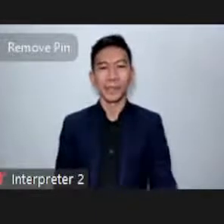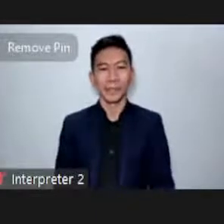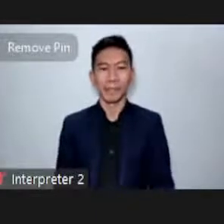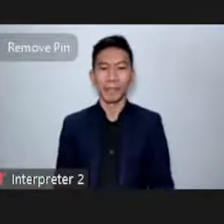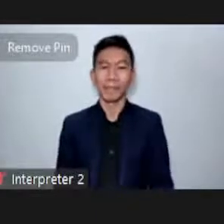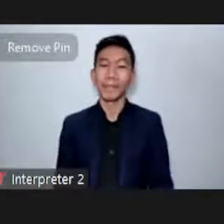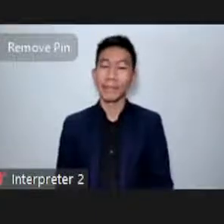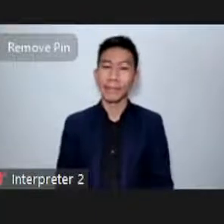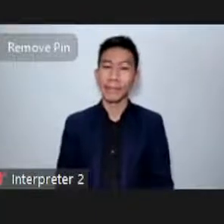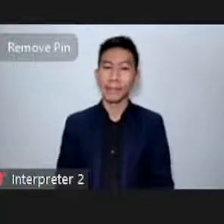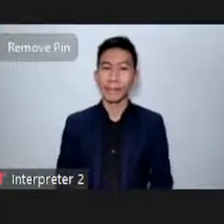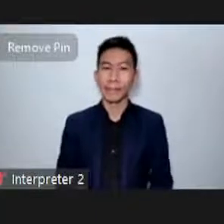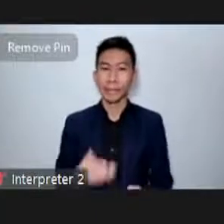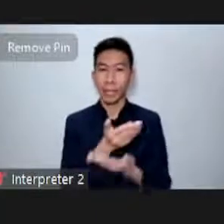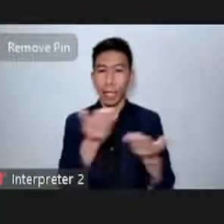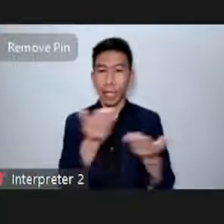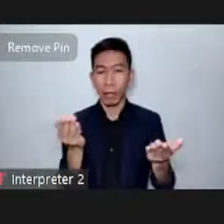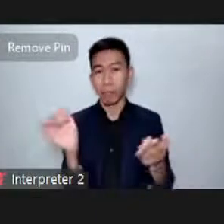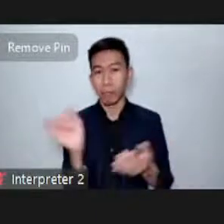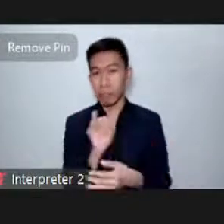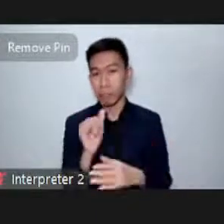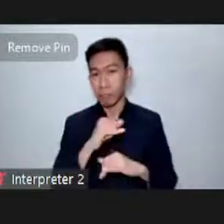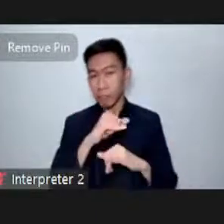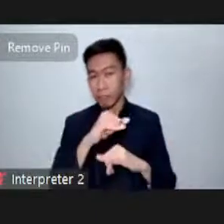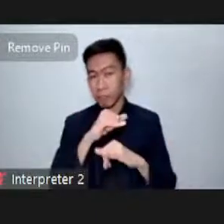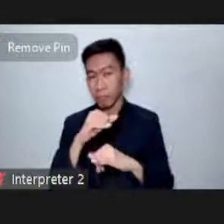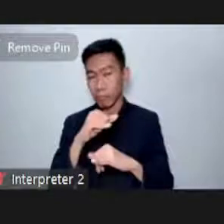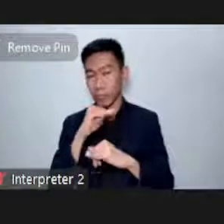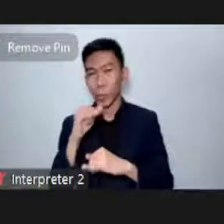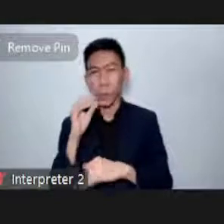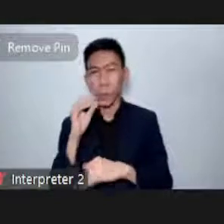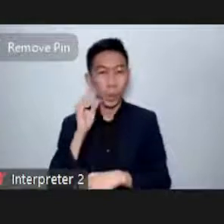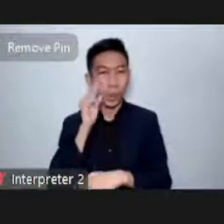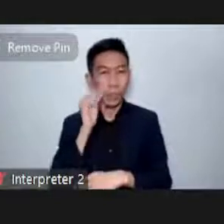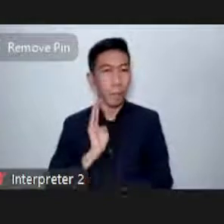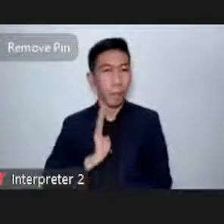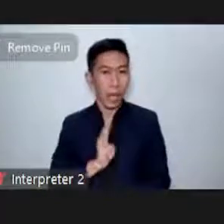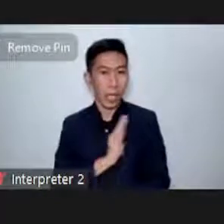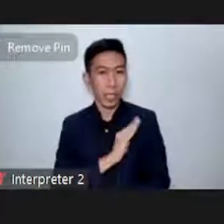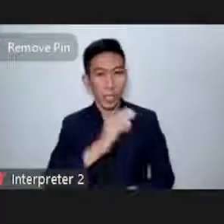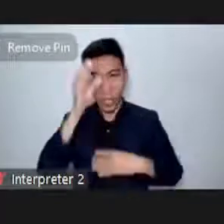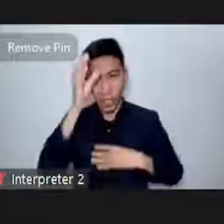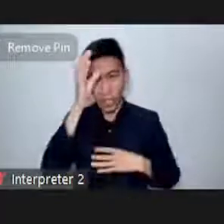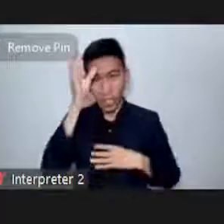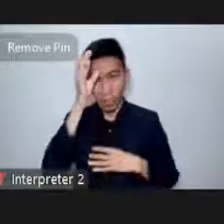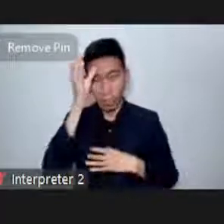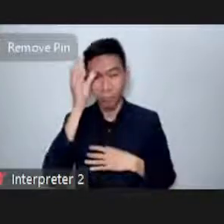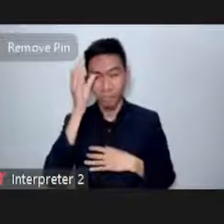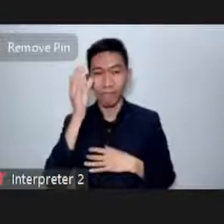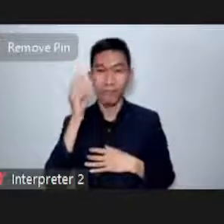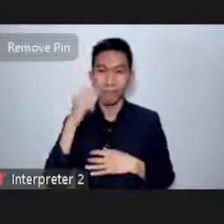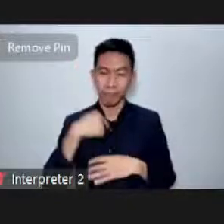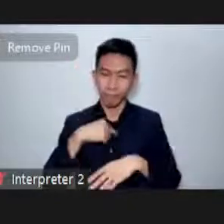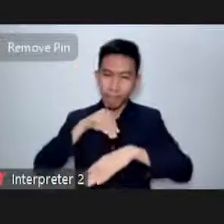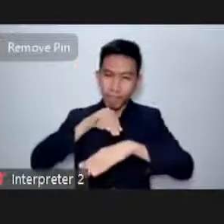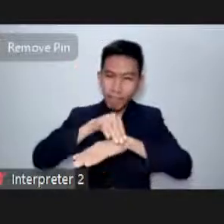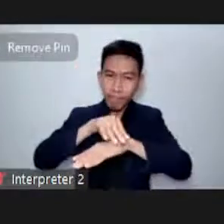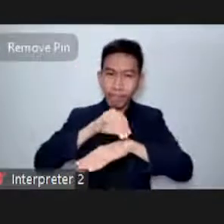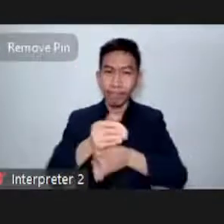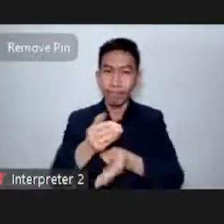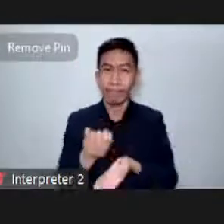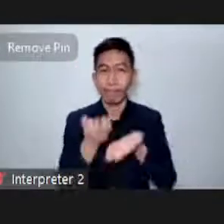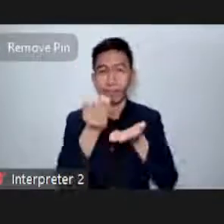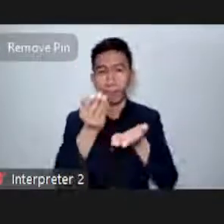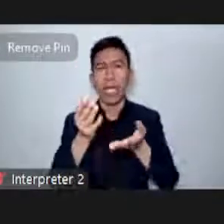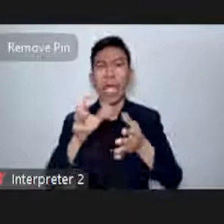Para sa mga dumaranas ng katulad ng sakit ko na breast cancer, ang maipapayo ko lang, tanggapin nyo